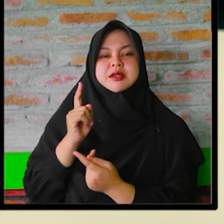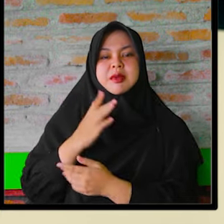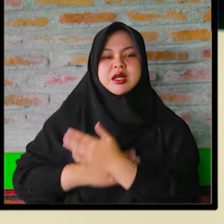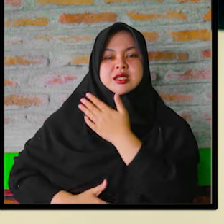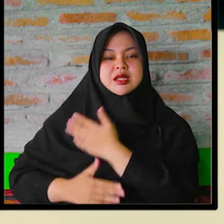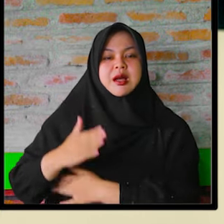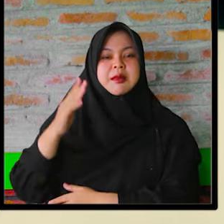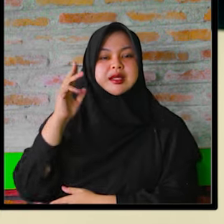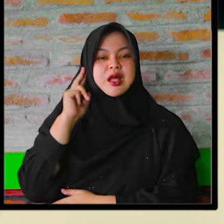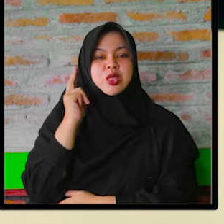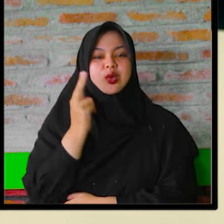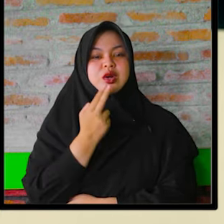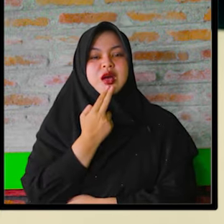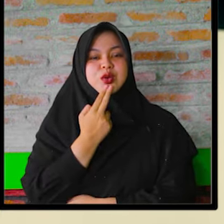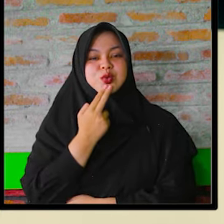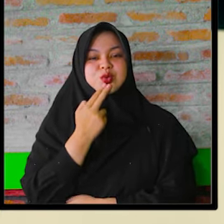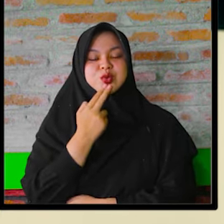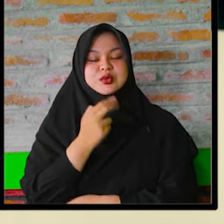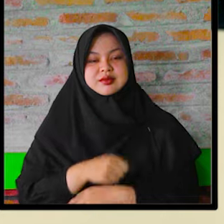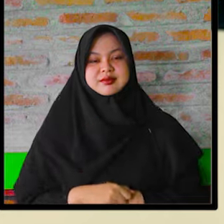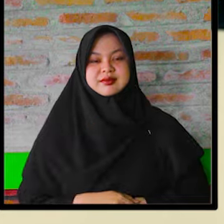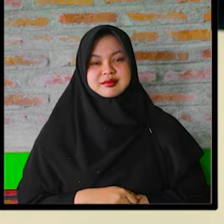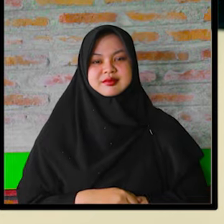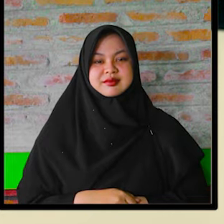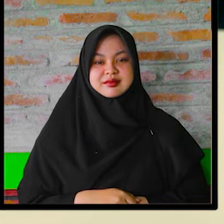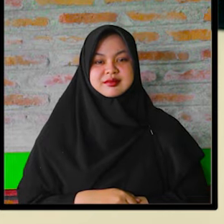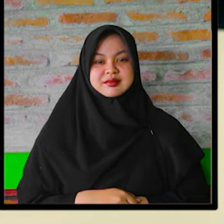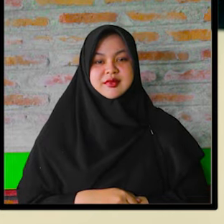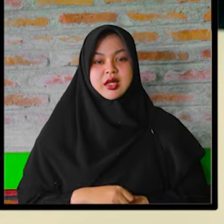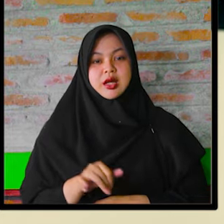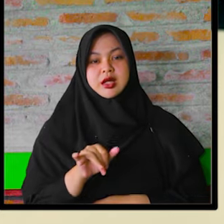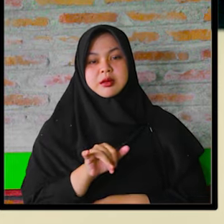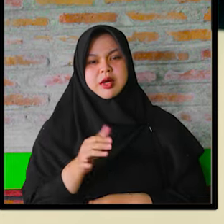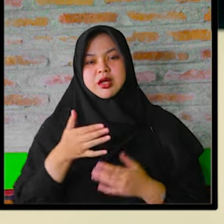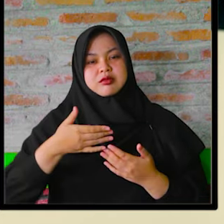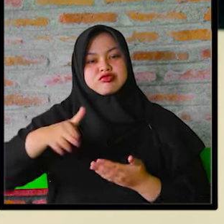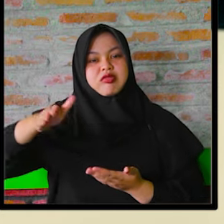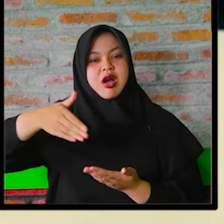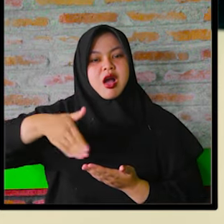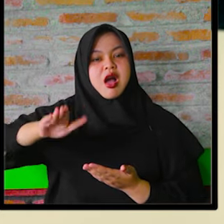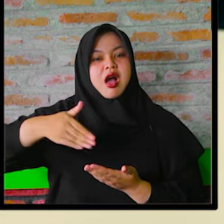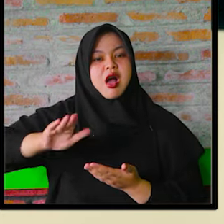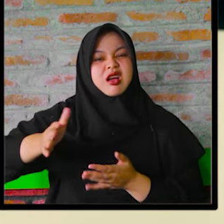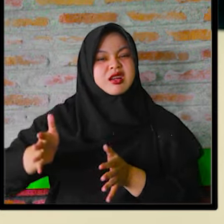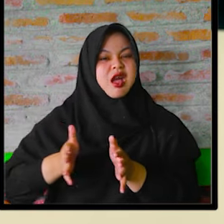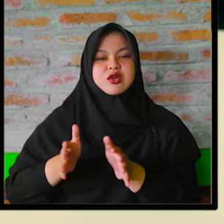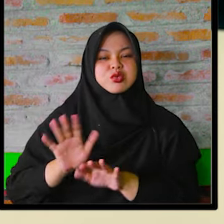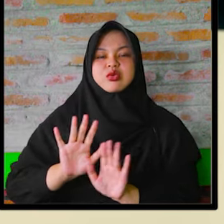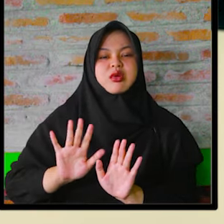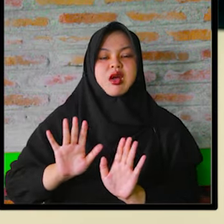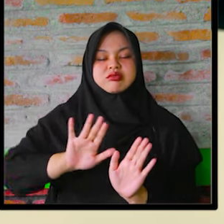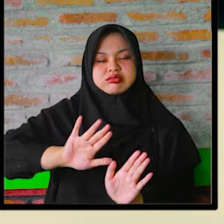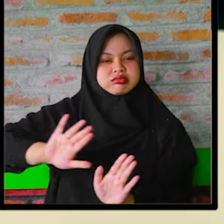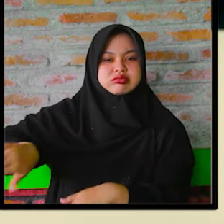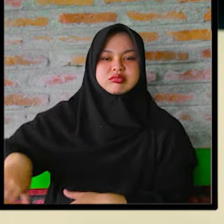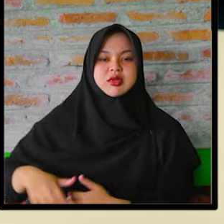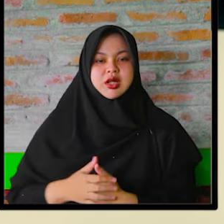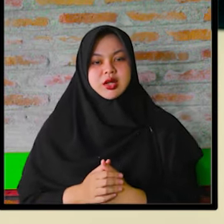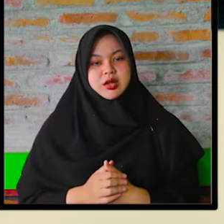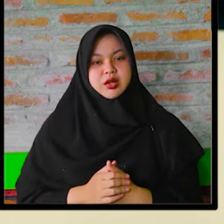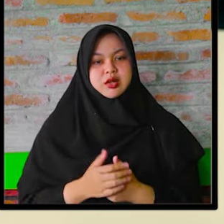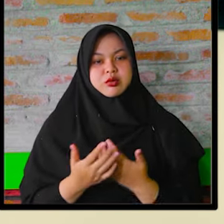tunarungu wijara Gitu Ee kayak dibuang begitulah enggak diasuh Begitu he Kemudian kami